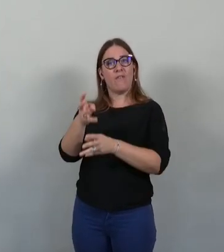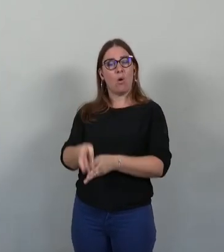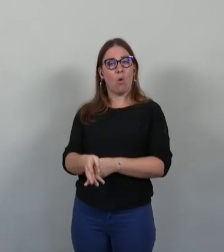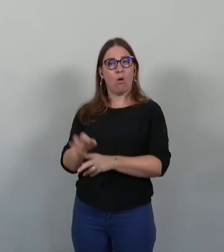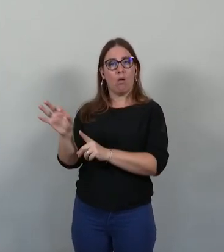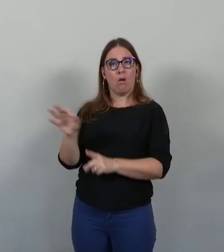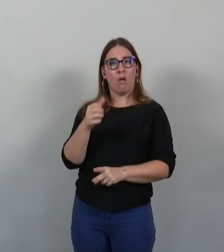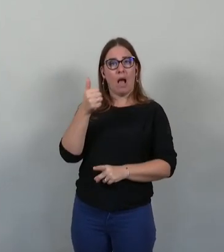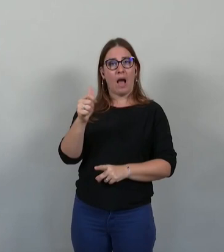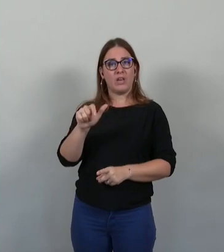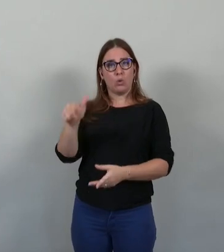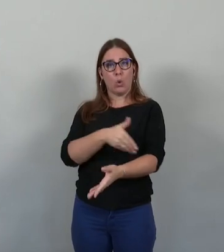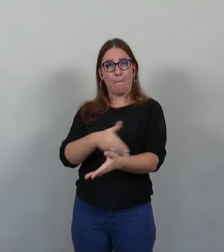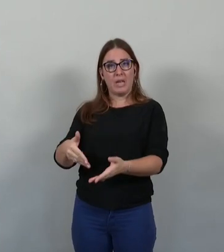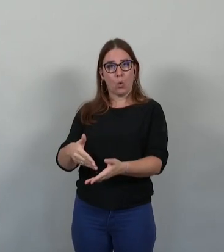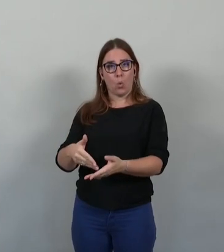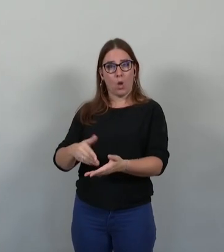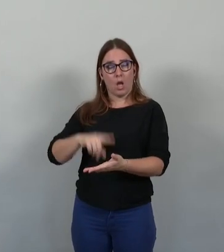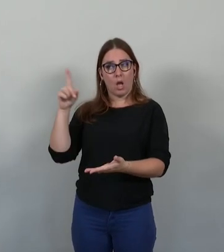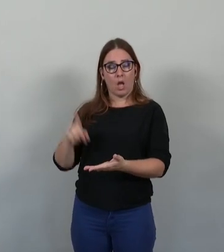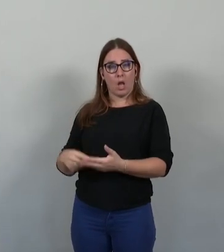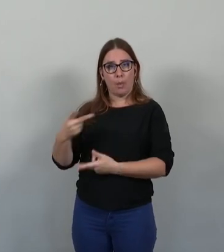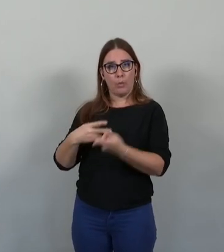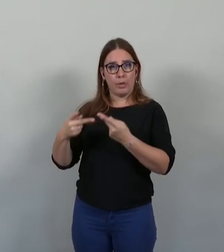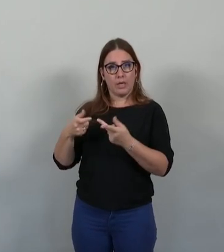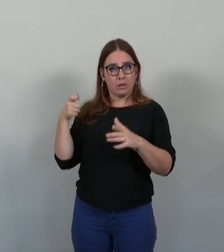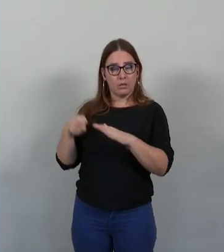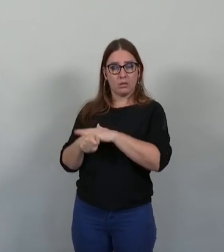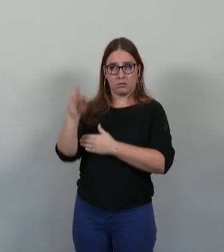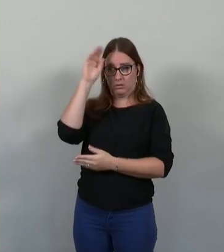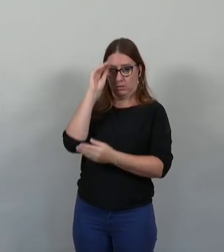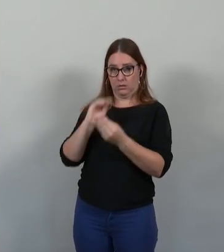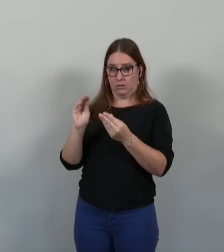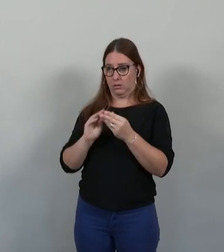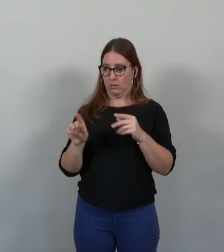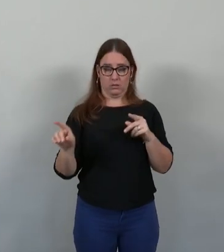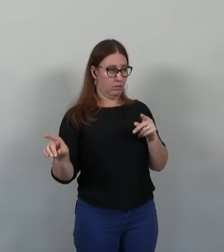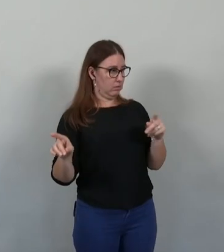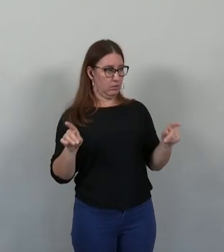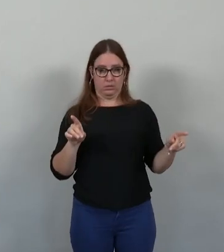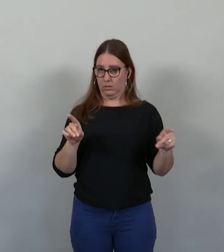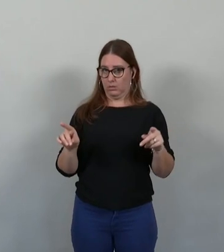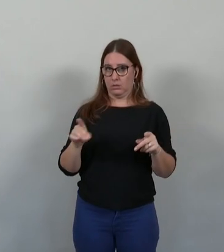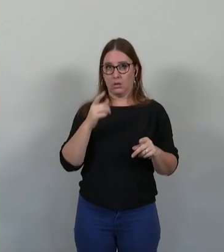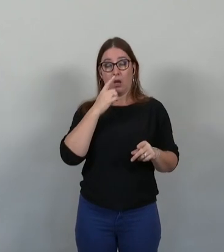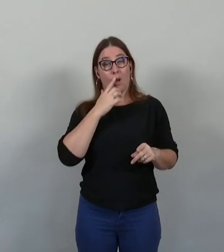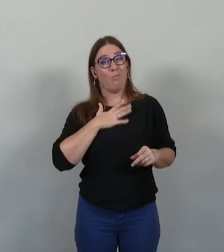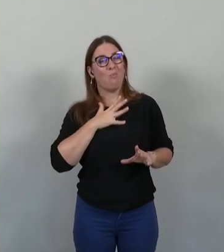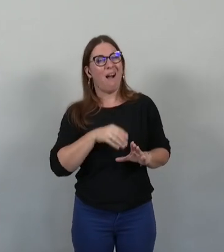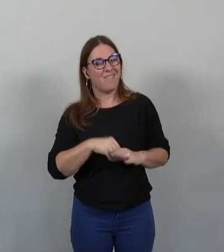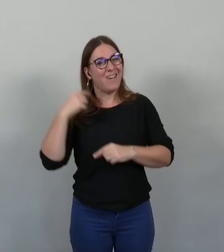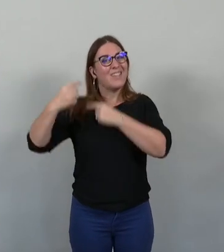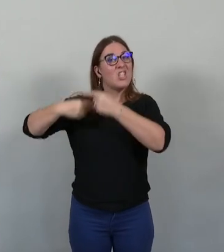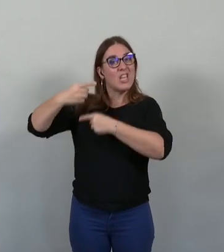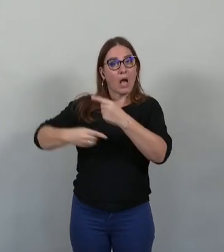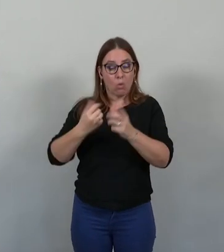de 1 million2 d'euros de fonds publics interroge fortement des générations entières don moi ont appris à faire du